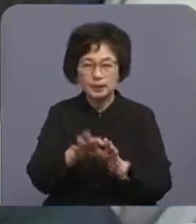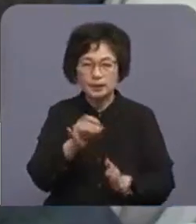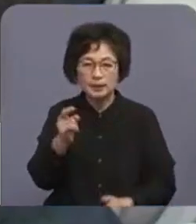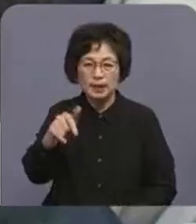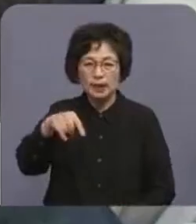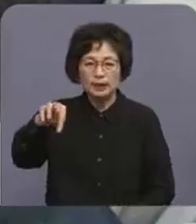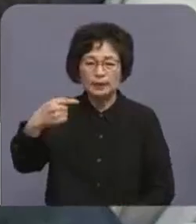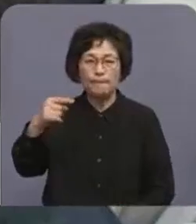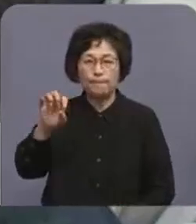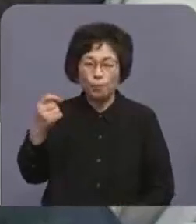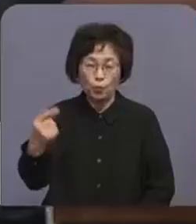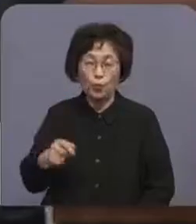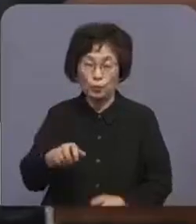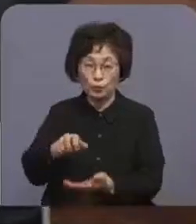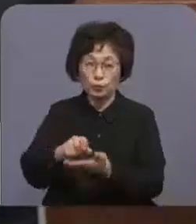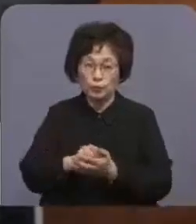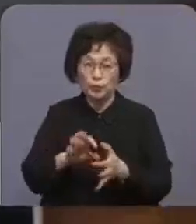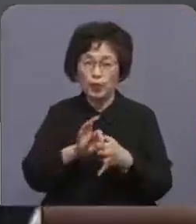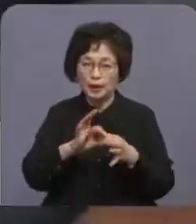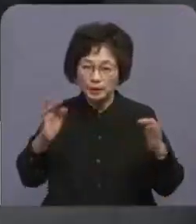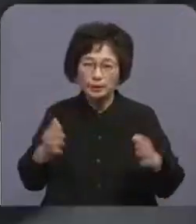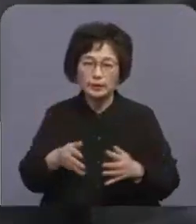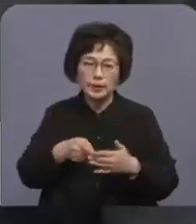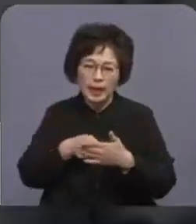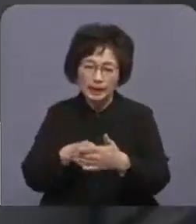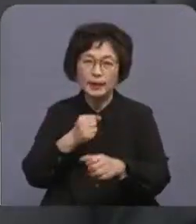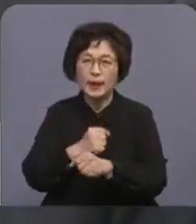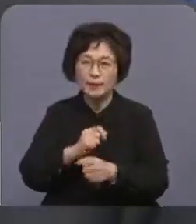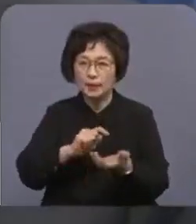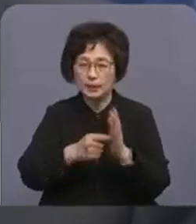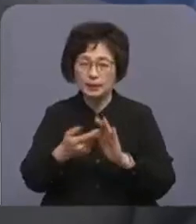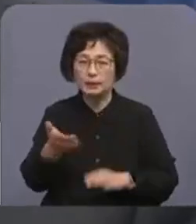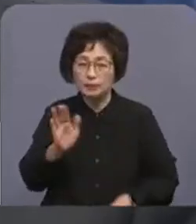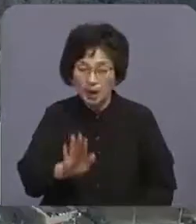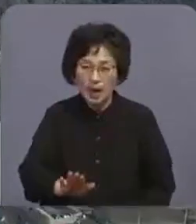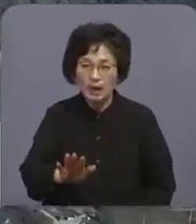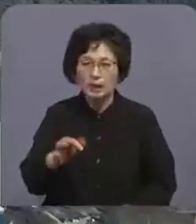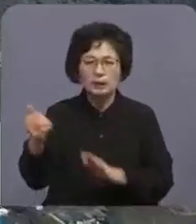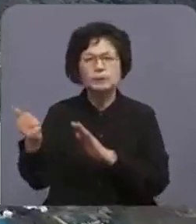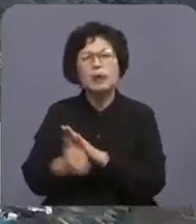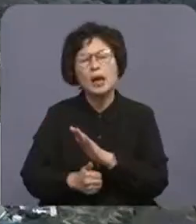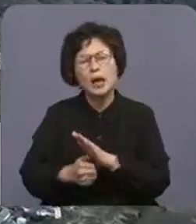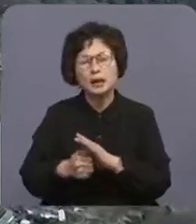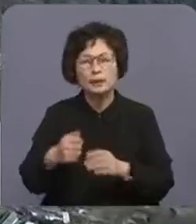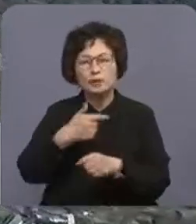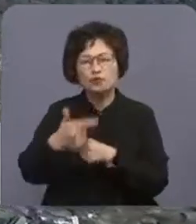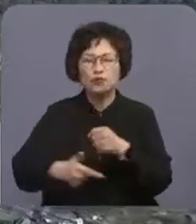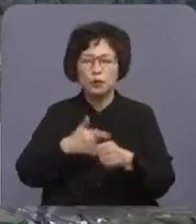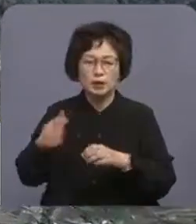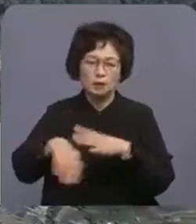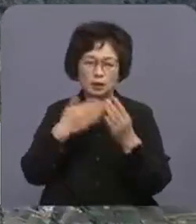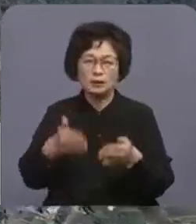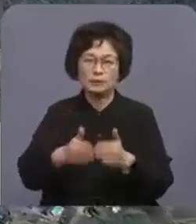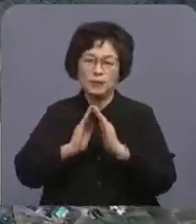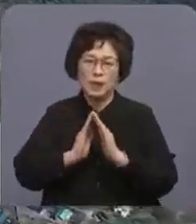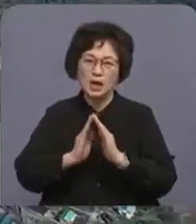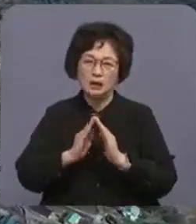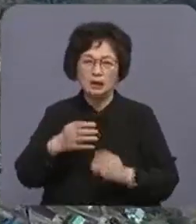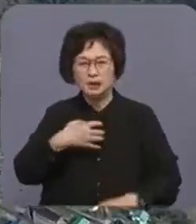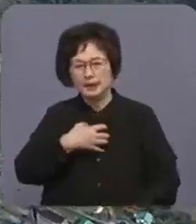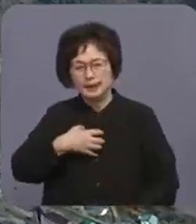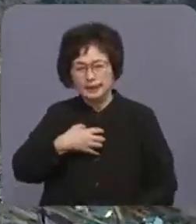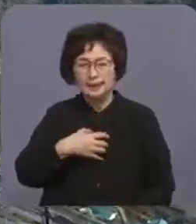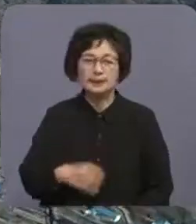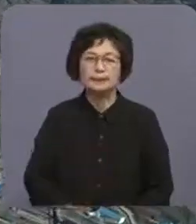유치와 상관없이 추진한다고 밝혔지만 엑스포란 거대 원동력을 잃고 6년 안에 완공할 수 있을지 우려의